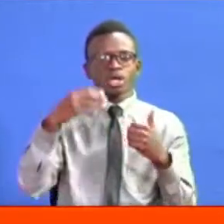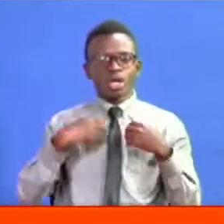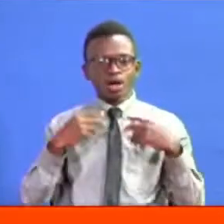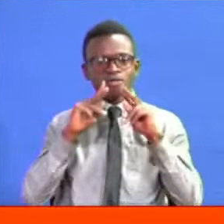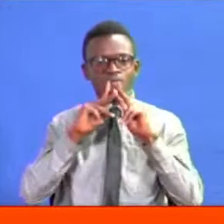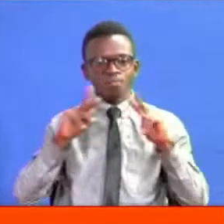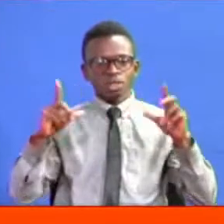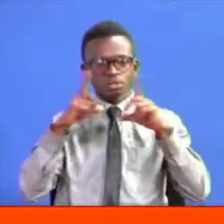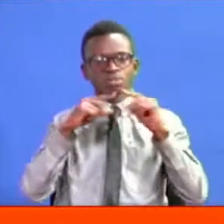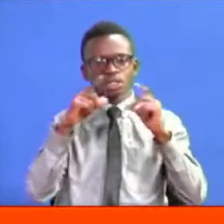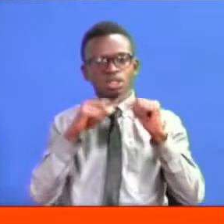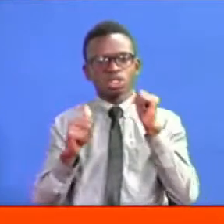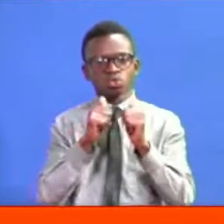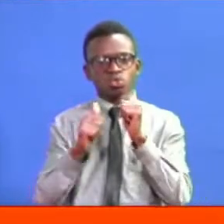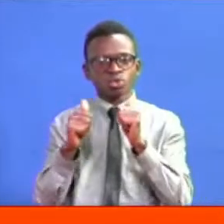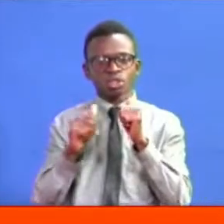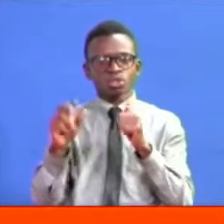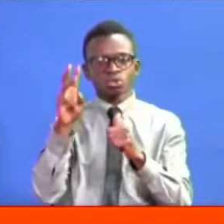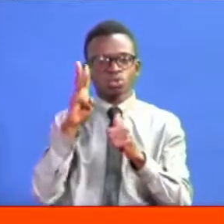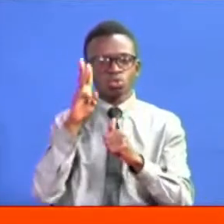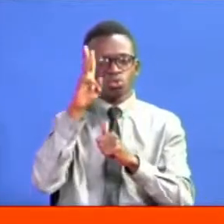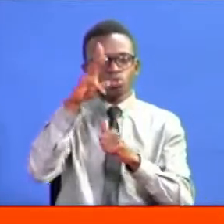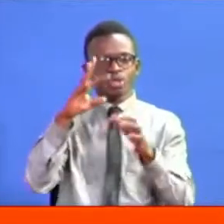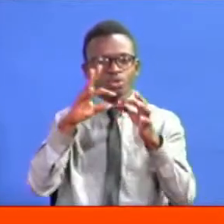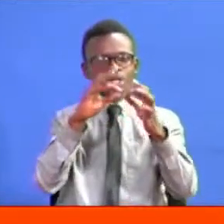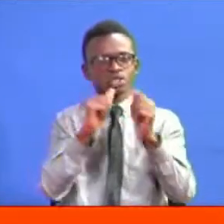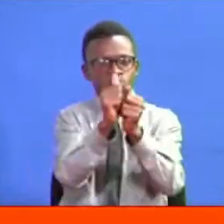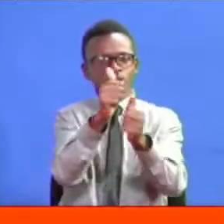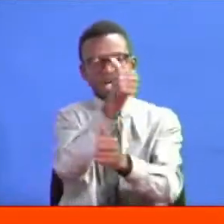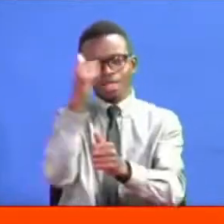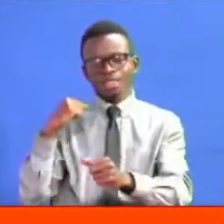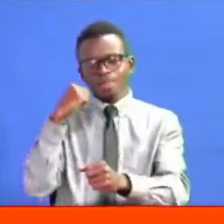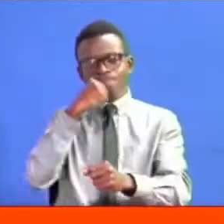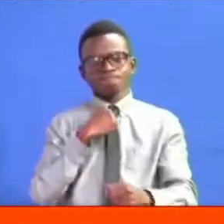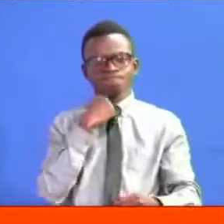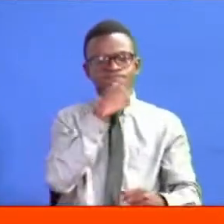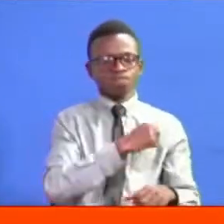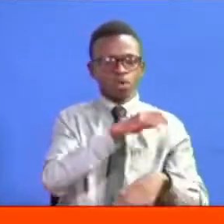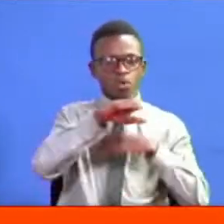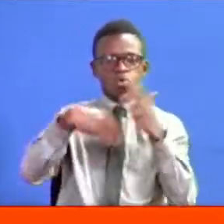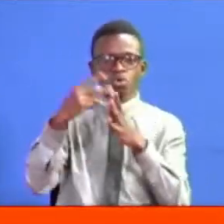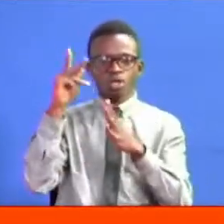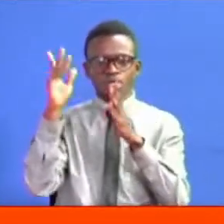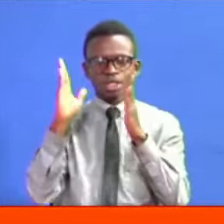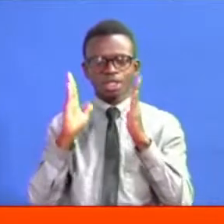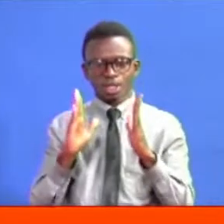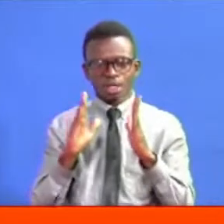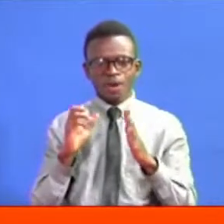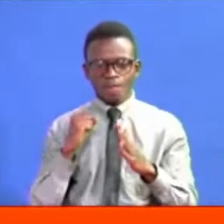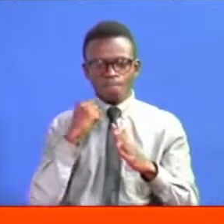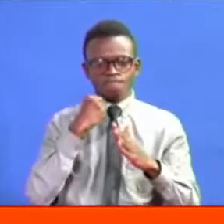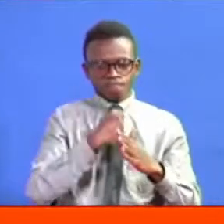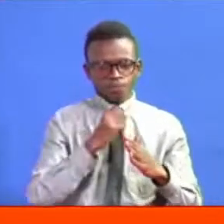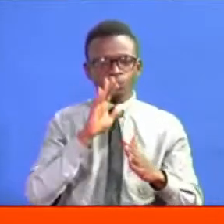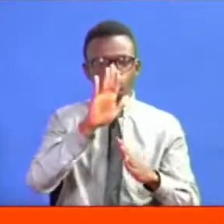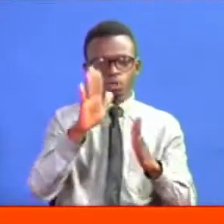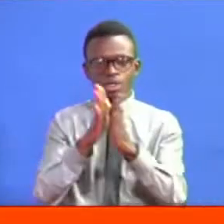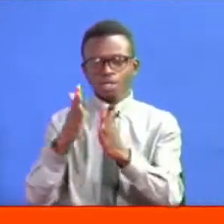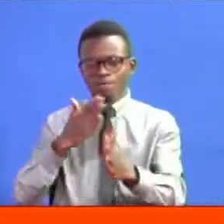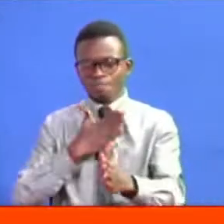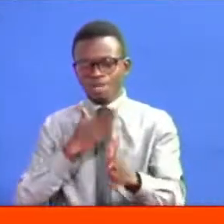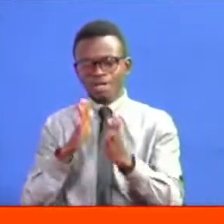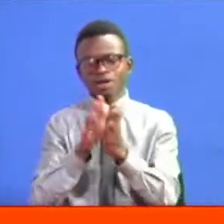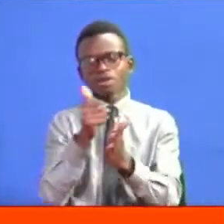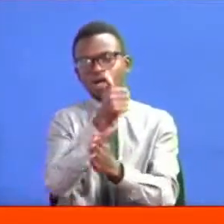amani ambao tutaunganisha na magunia mengine. Kila Mkenya, gunia lako na gunia langu na gunia la